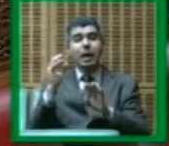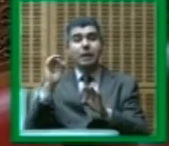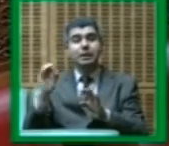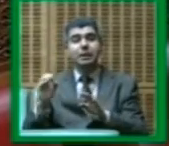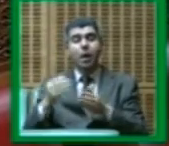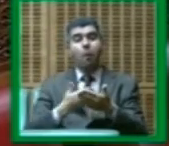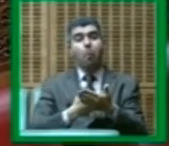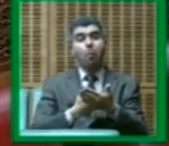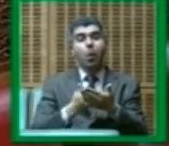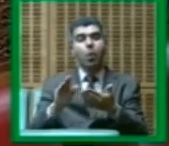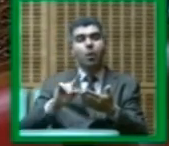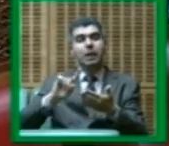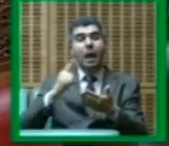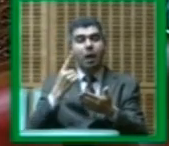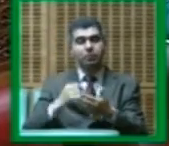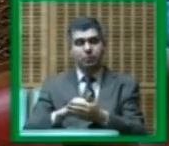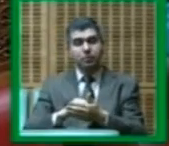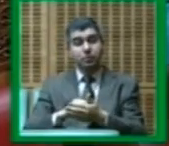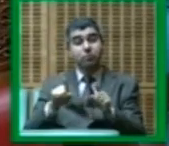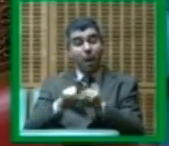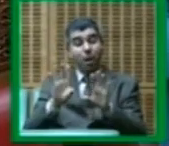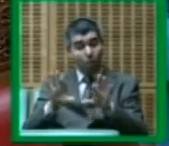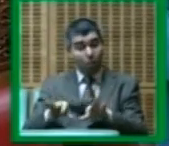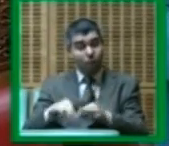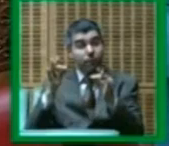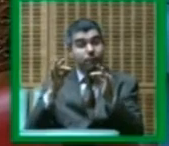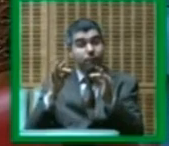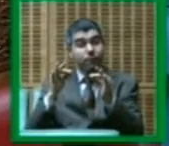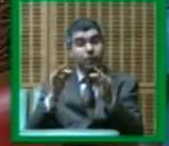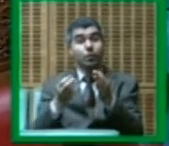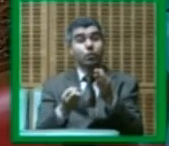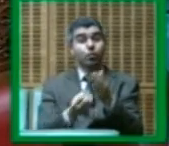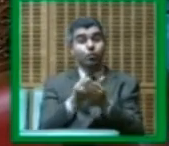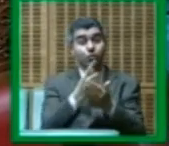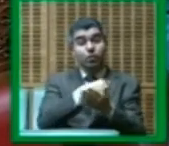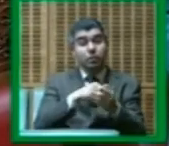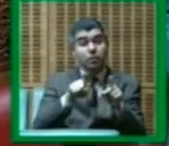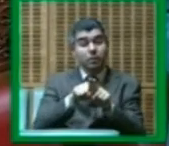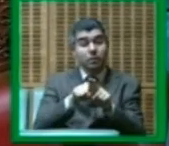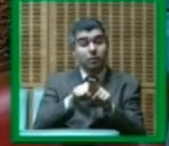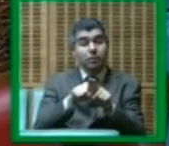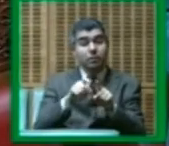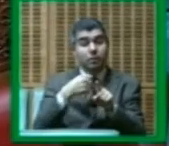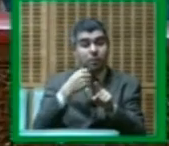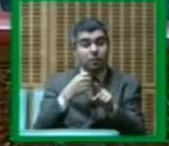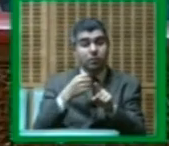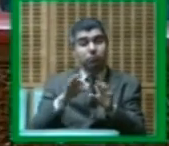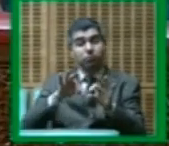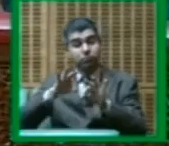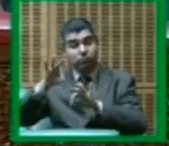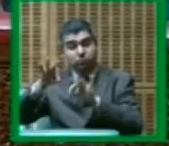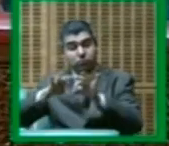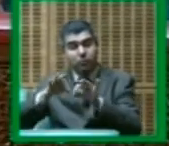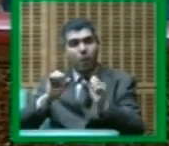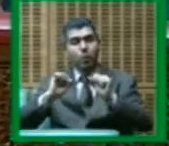و830 ألف درهم. هذا يعني أنه عندنا واحد المستوى ديال التفعيل اللي